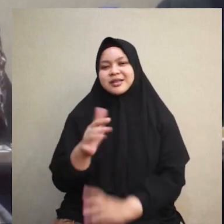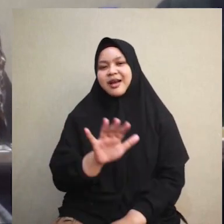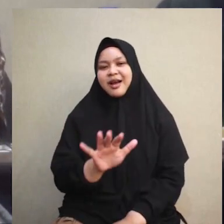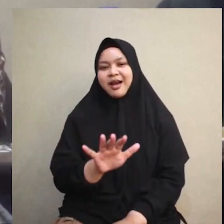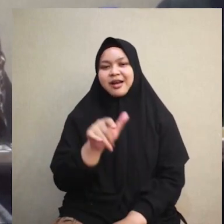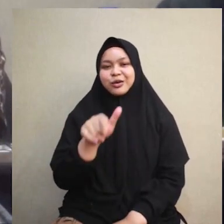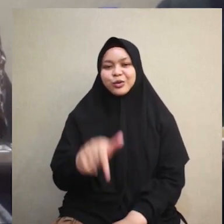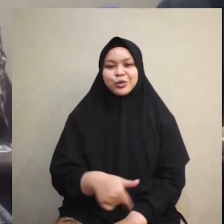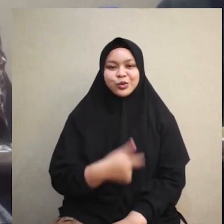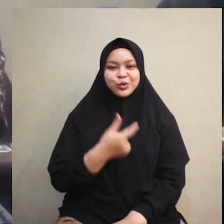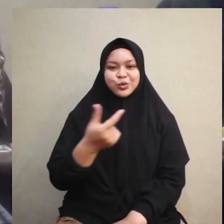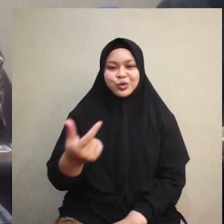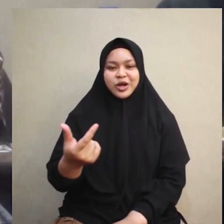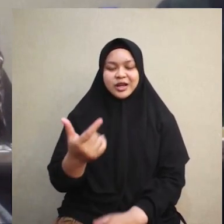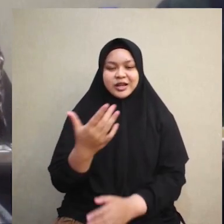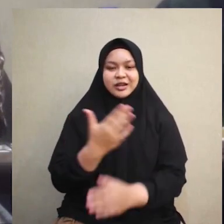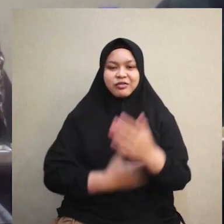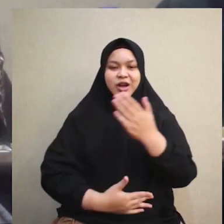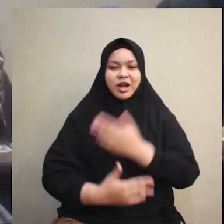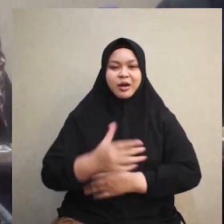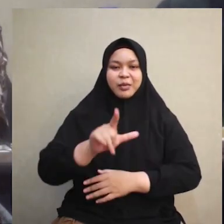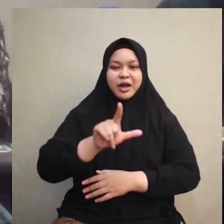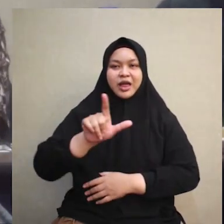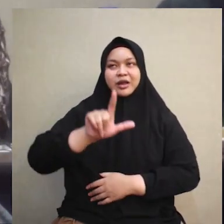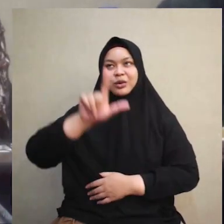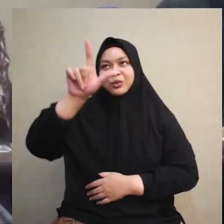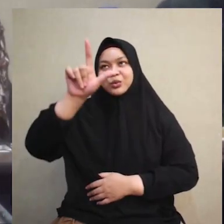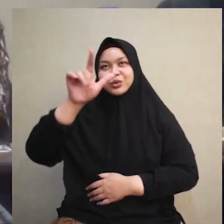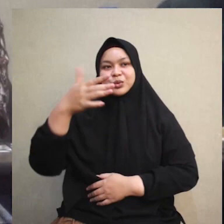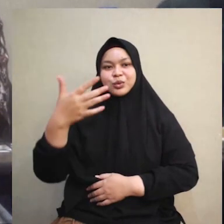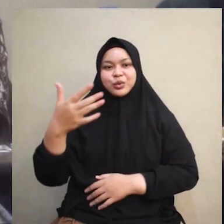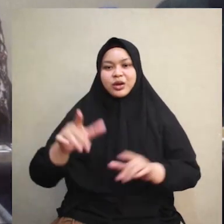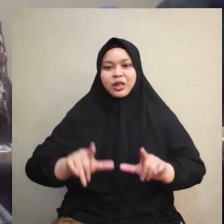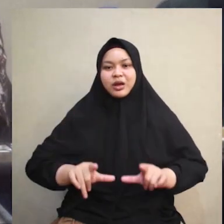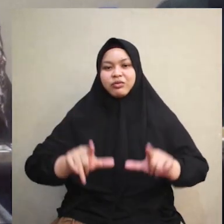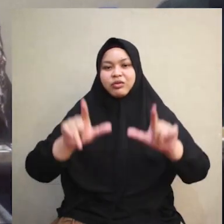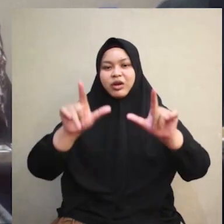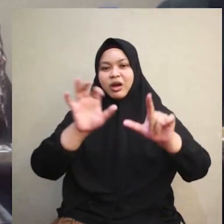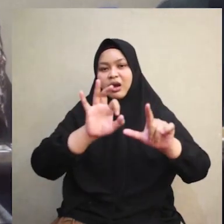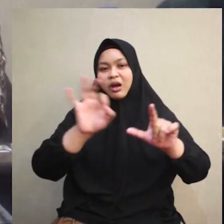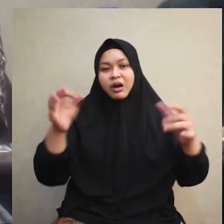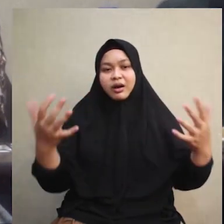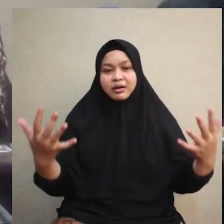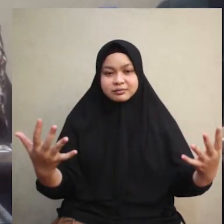jadi diundang difabel terus di lantai 7 gitu baru tidak ada lift